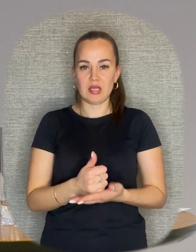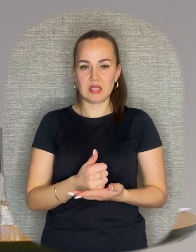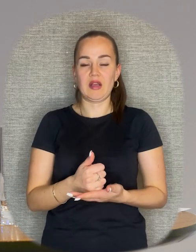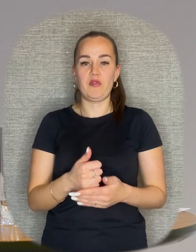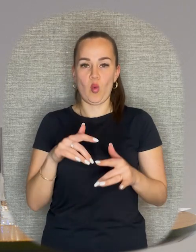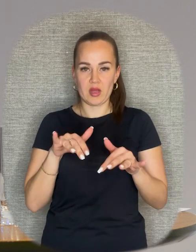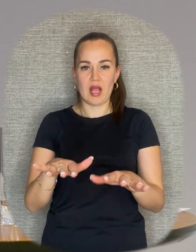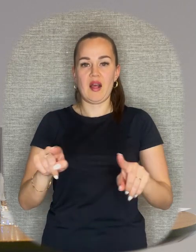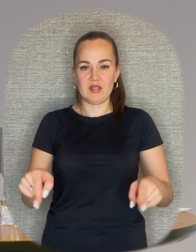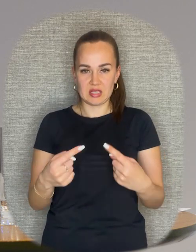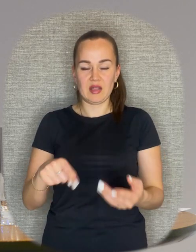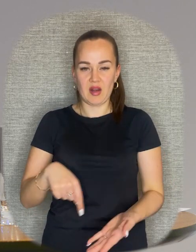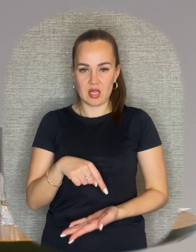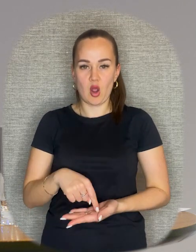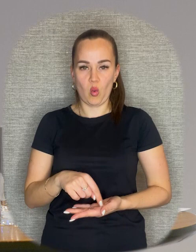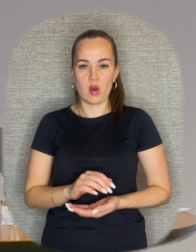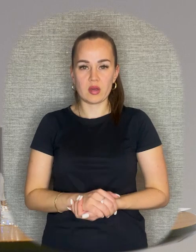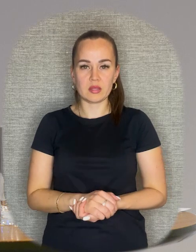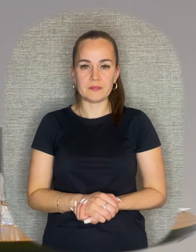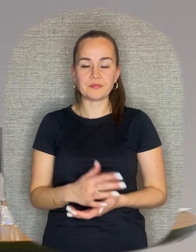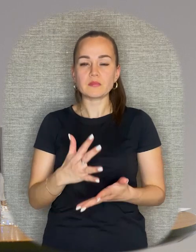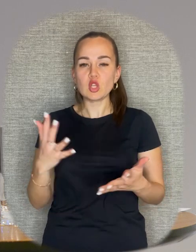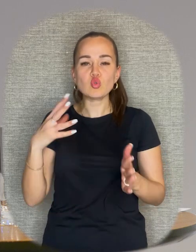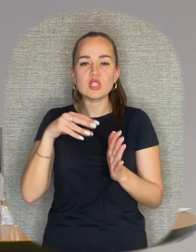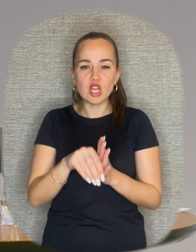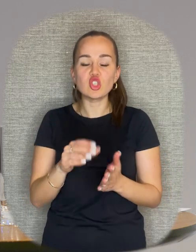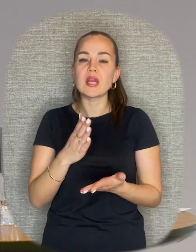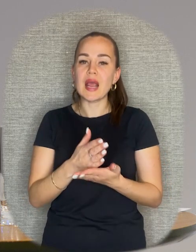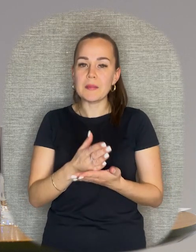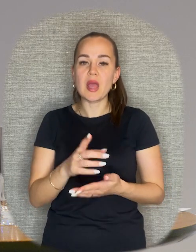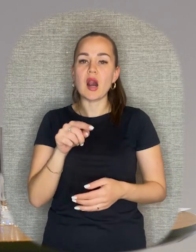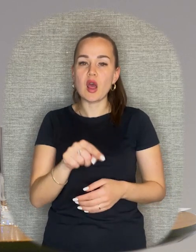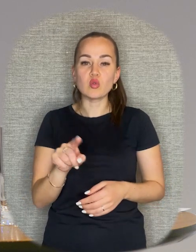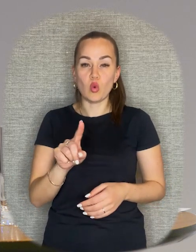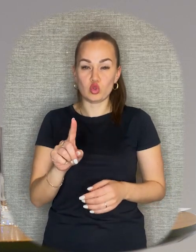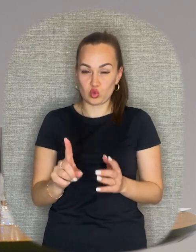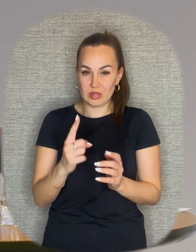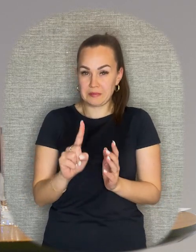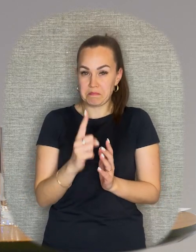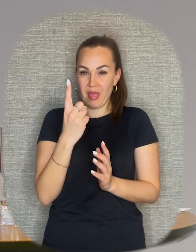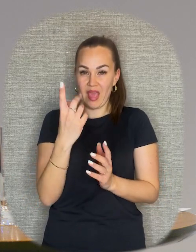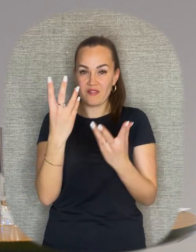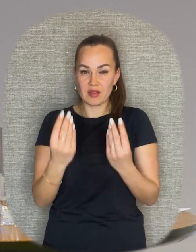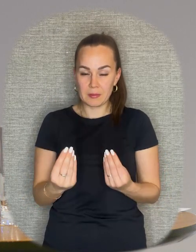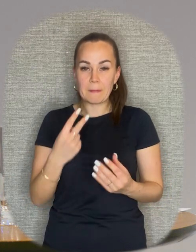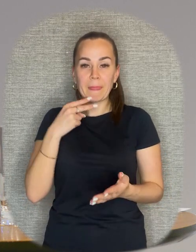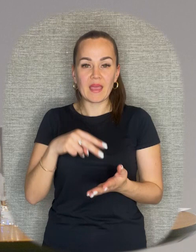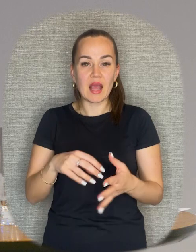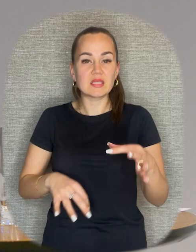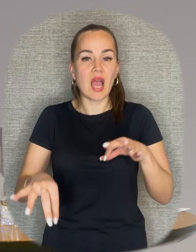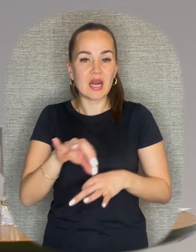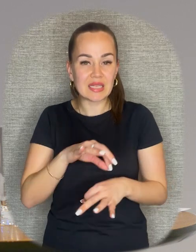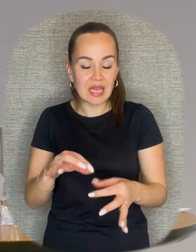стержнем работы в деле восстановления города большое значение имело и то что с самых первых дней